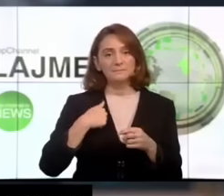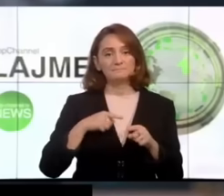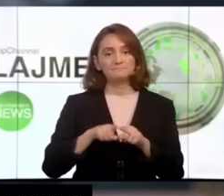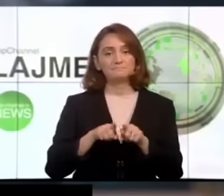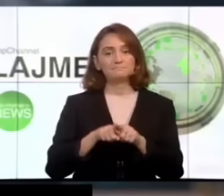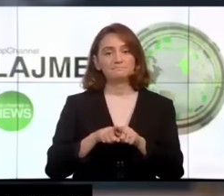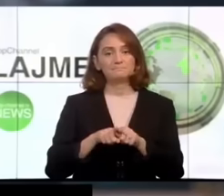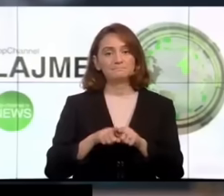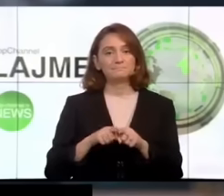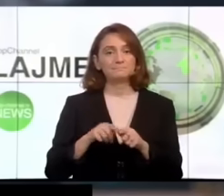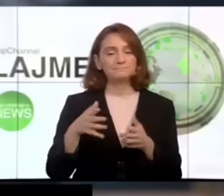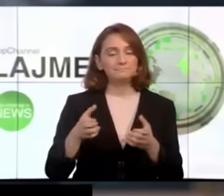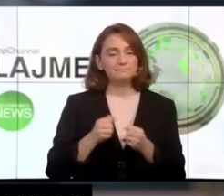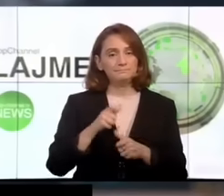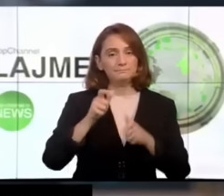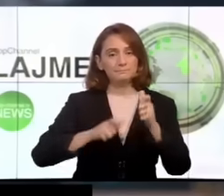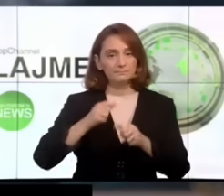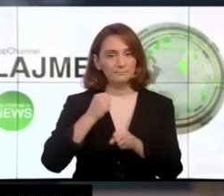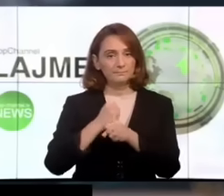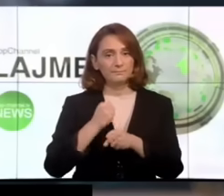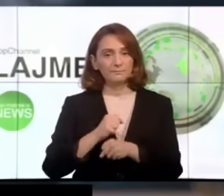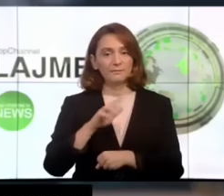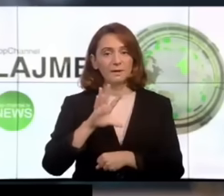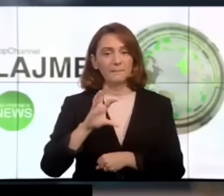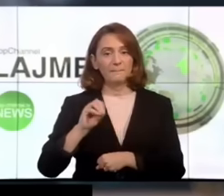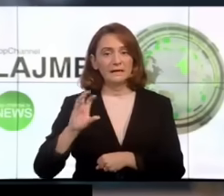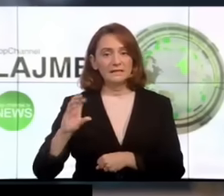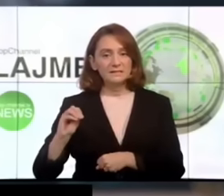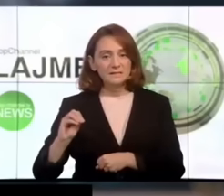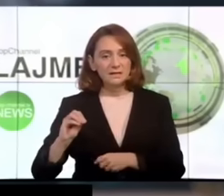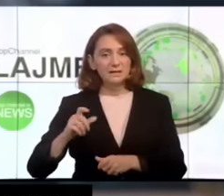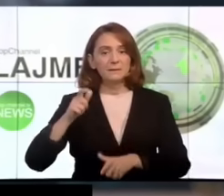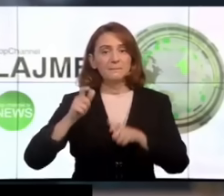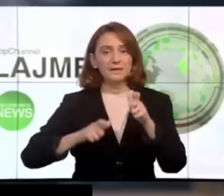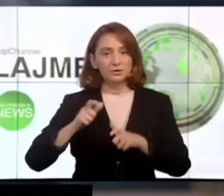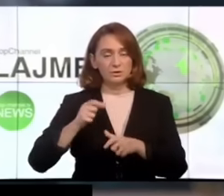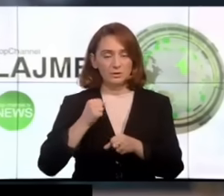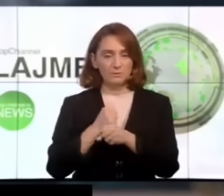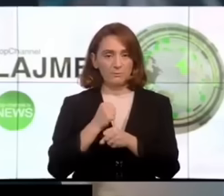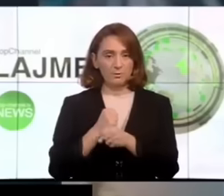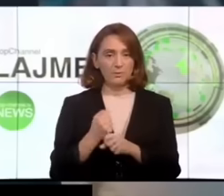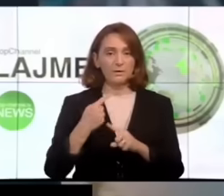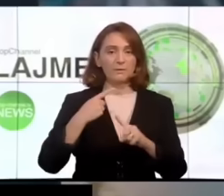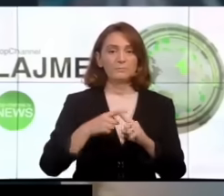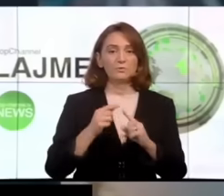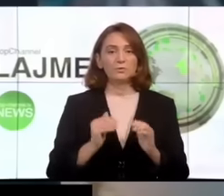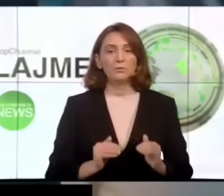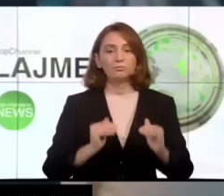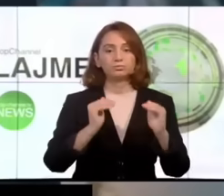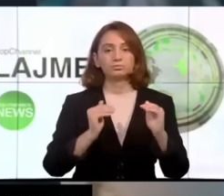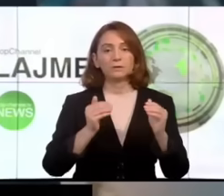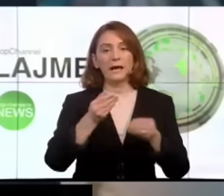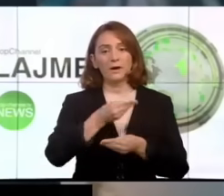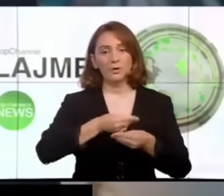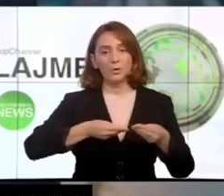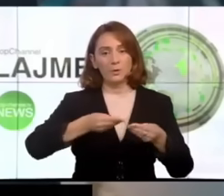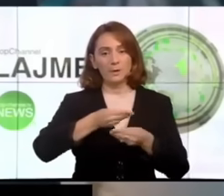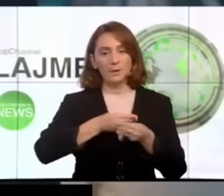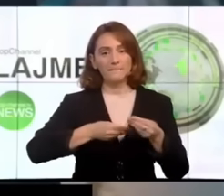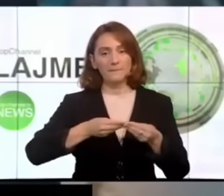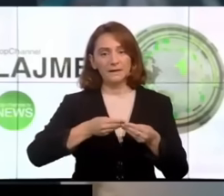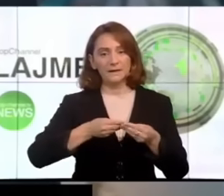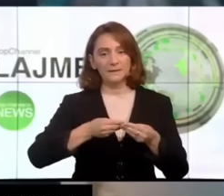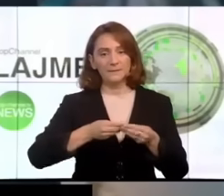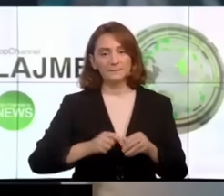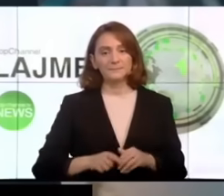duke kontribuar në rritjen e prodhimit, efikasitetin operacional dhe rritjen ekonomike në sektorin e naftës në